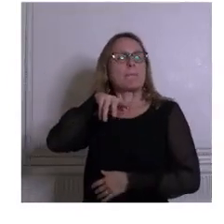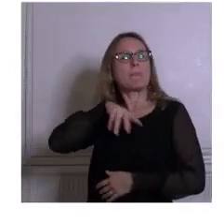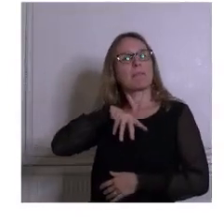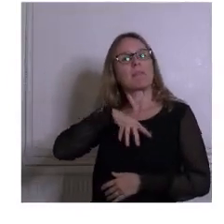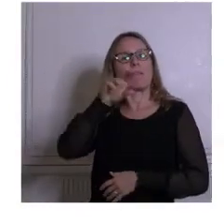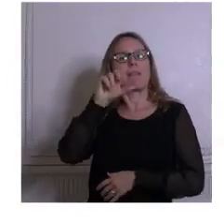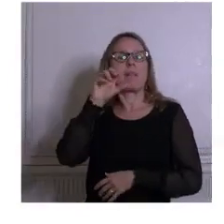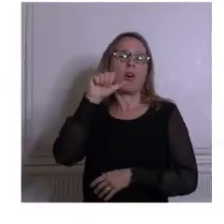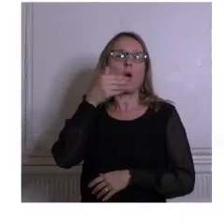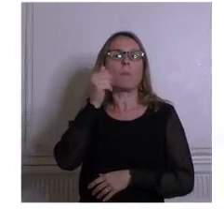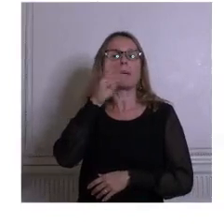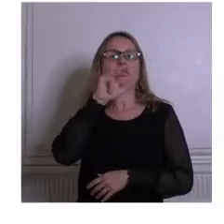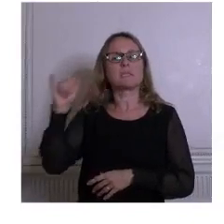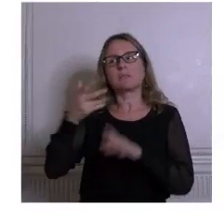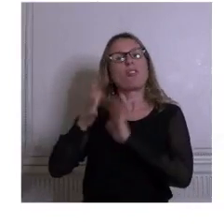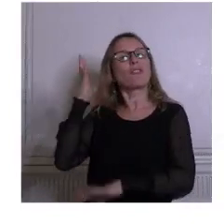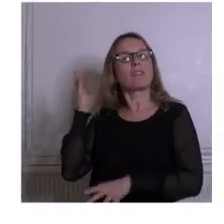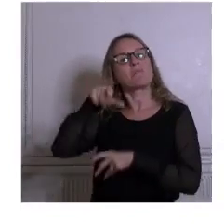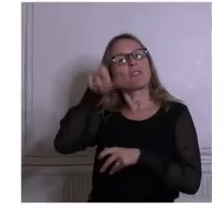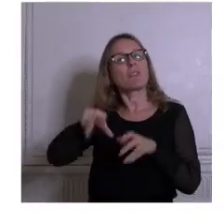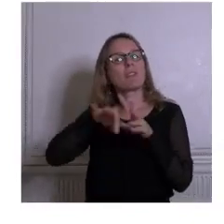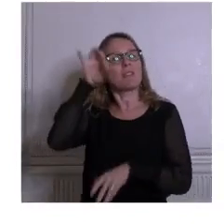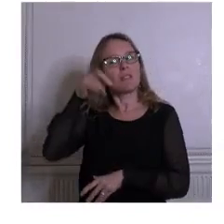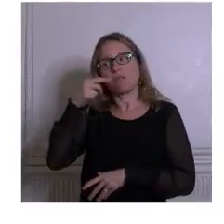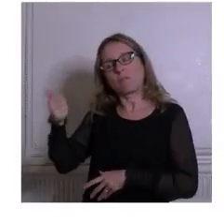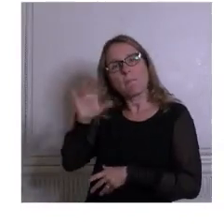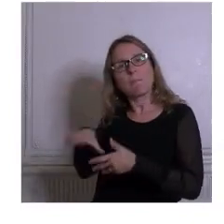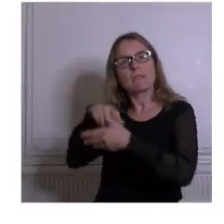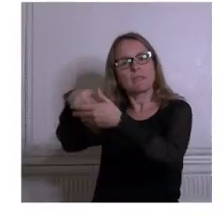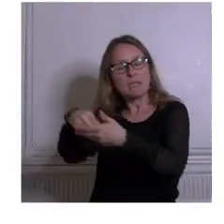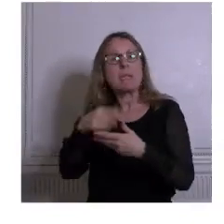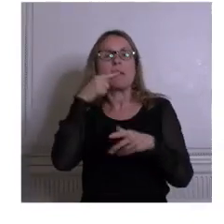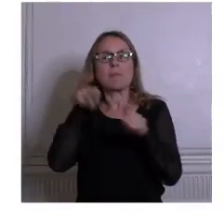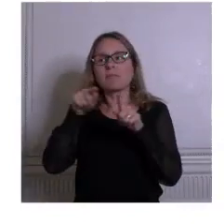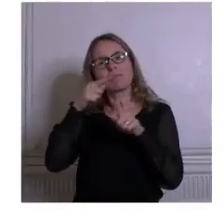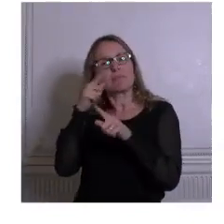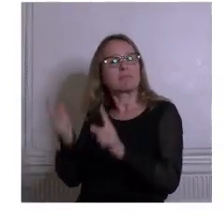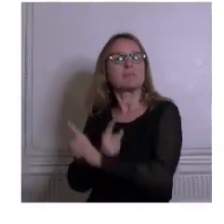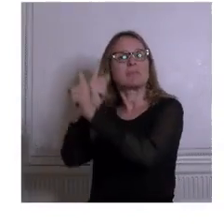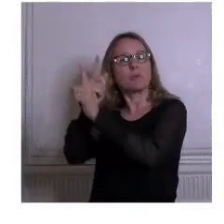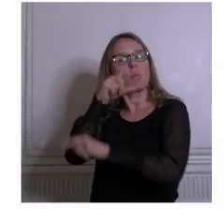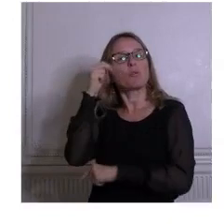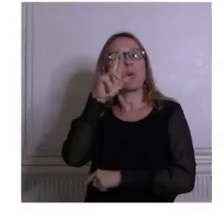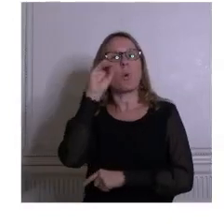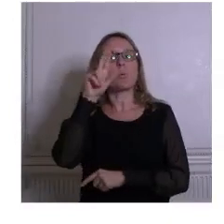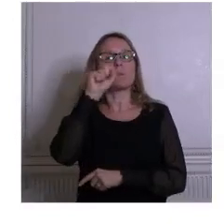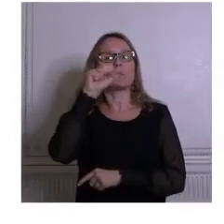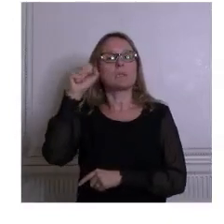c'est le principe d'une concertation, d'une consultation plus exactement, eh bien, on le fait valider avec des garants.